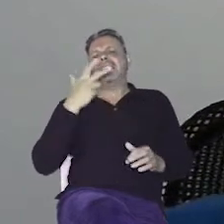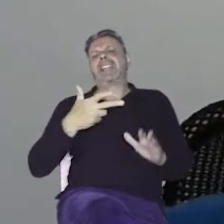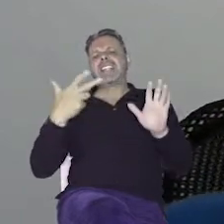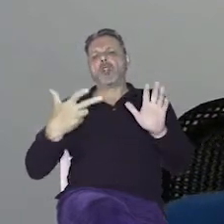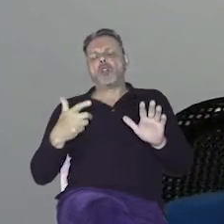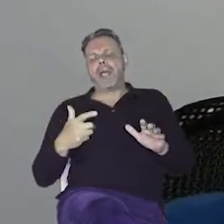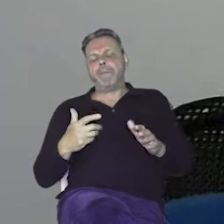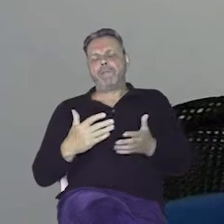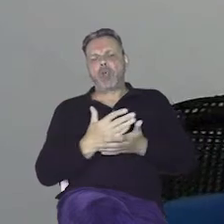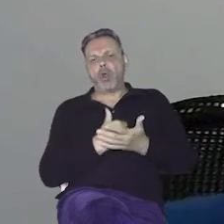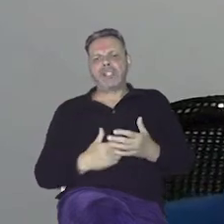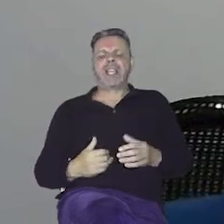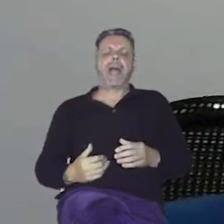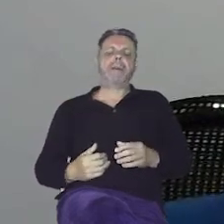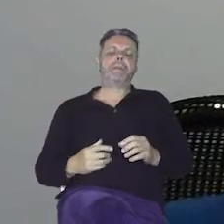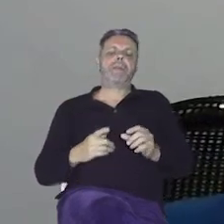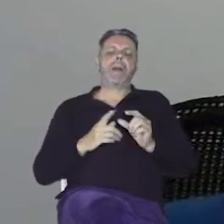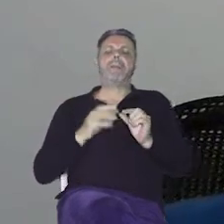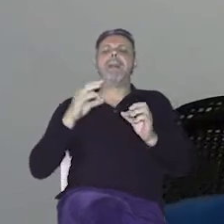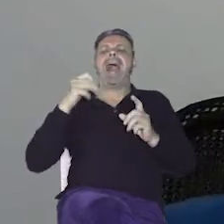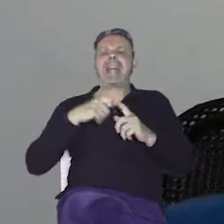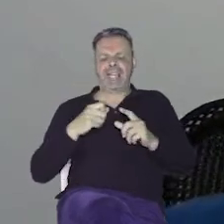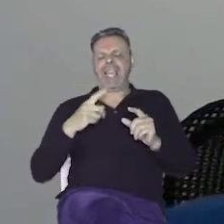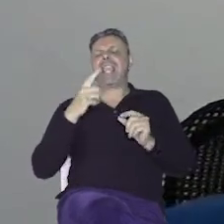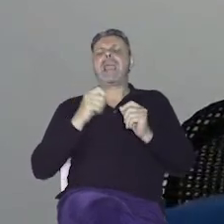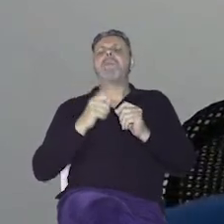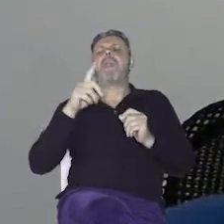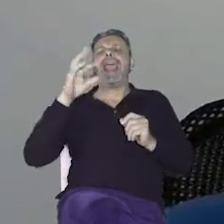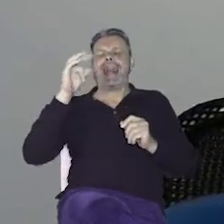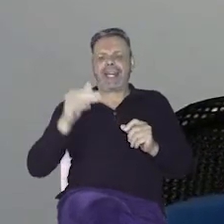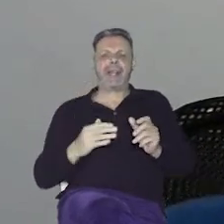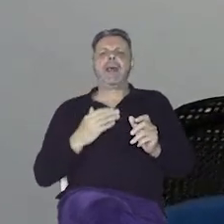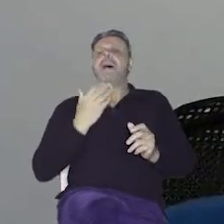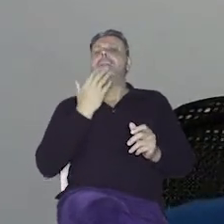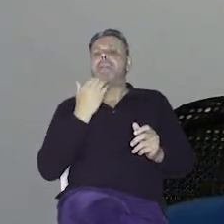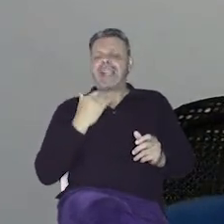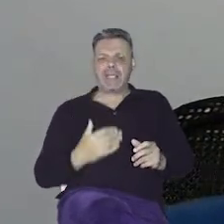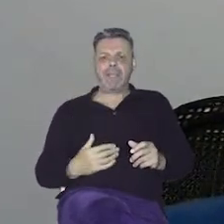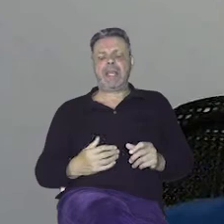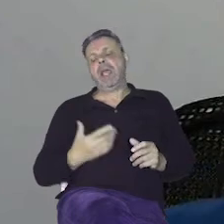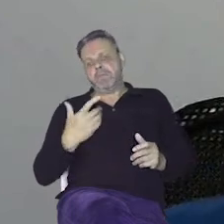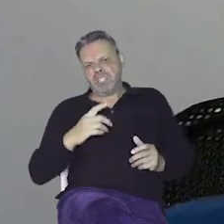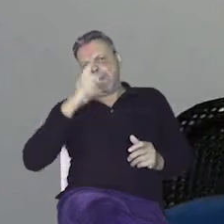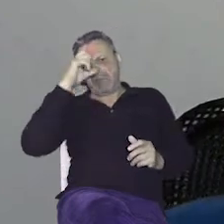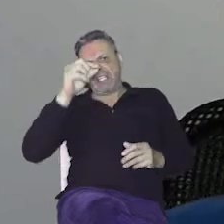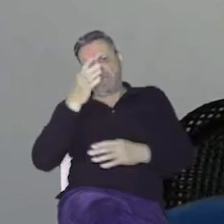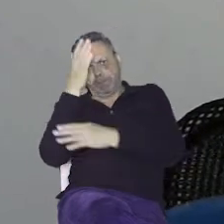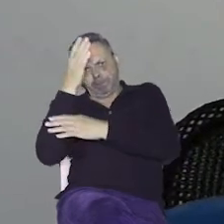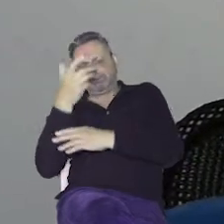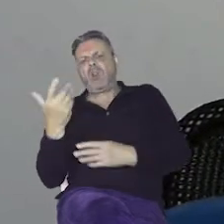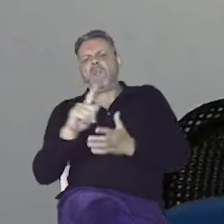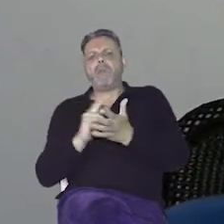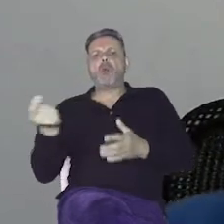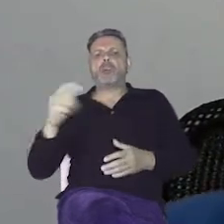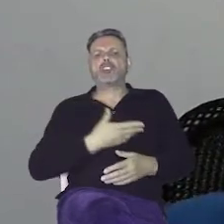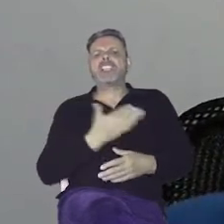Dom Park, dom na Ibleru i u domu Maksimiru, sa perspektivom da u vremenu koje dolazi svi